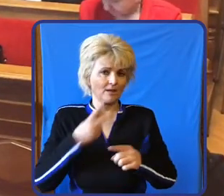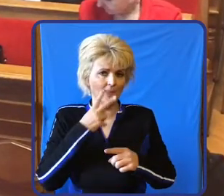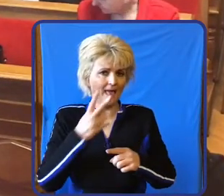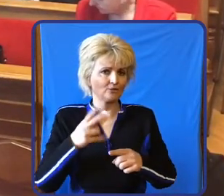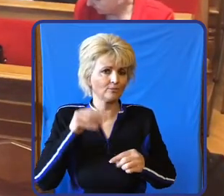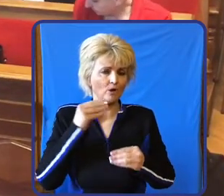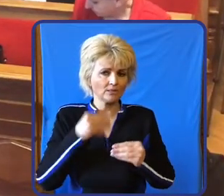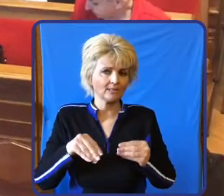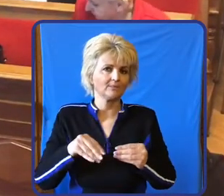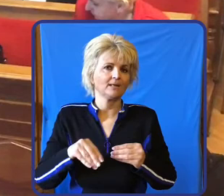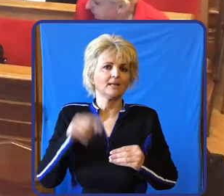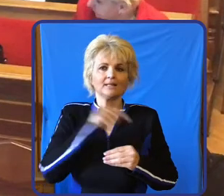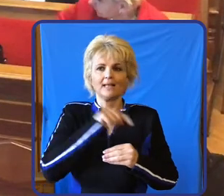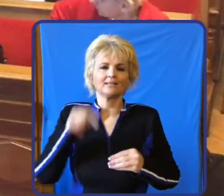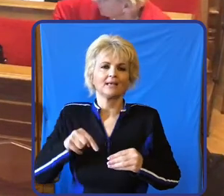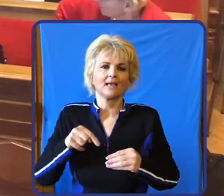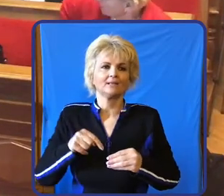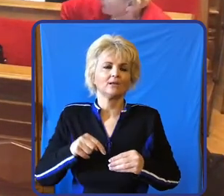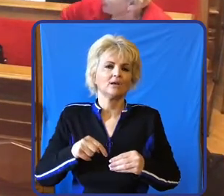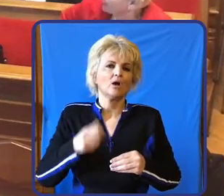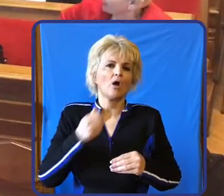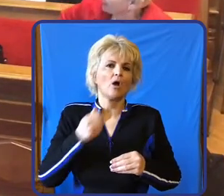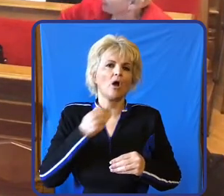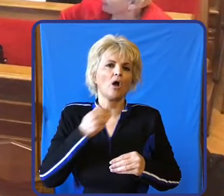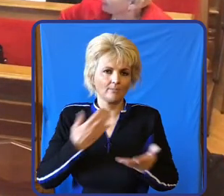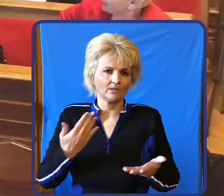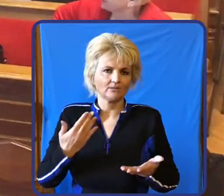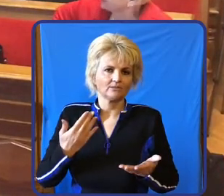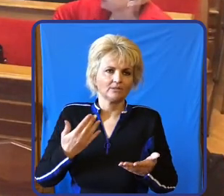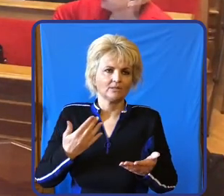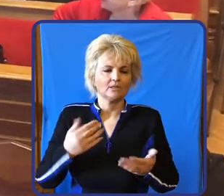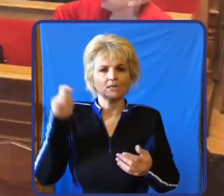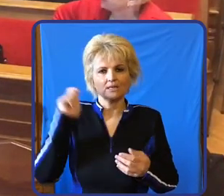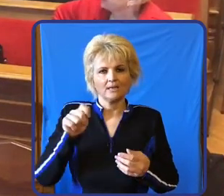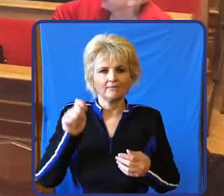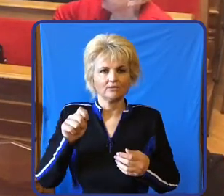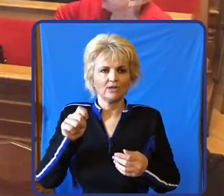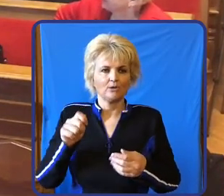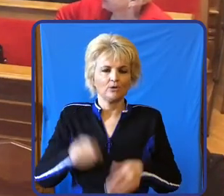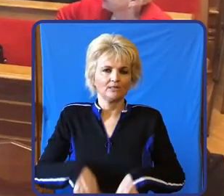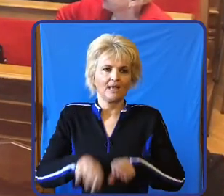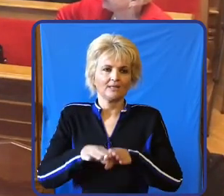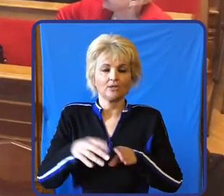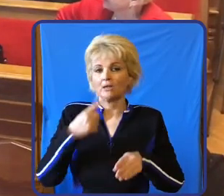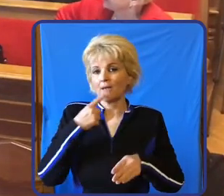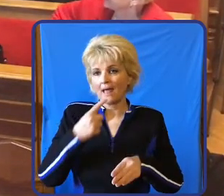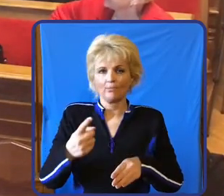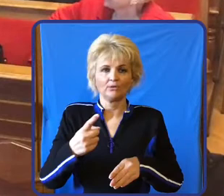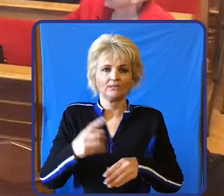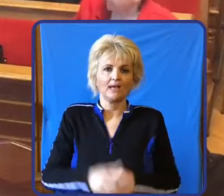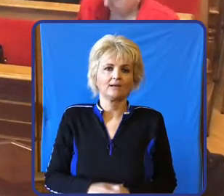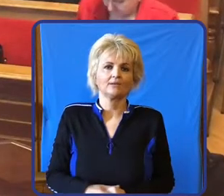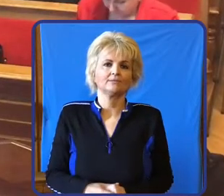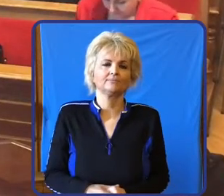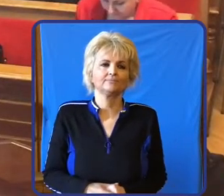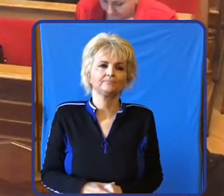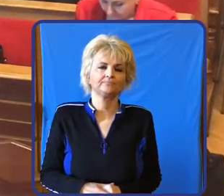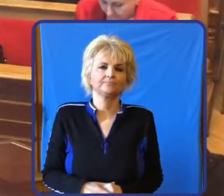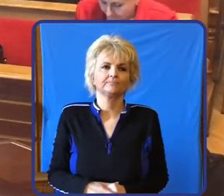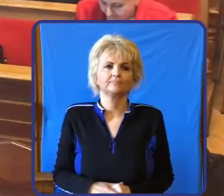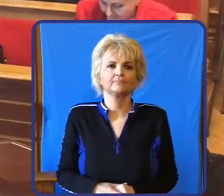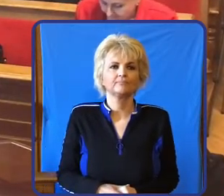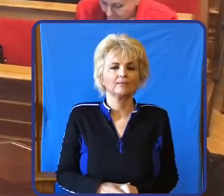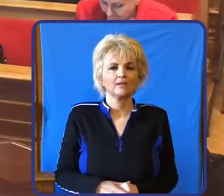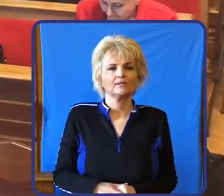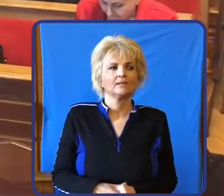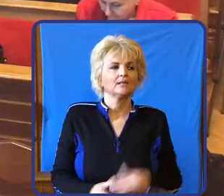tehát azért, mert ezeket az aggályainkat a képviselő társaim elmondták, hogy